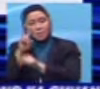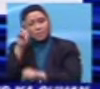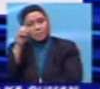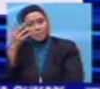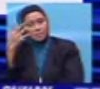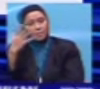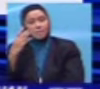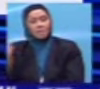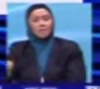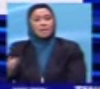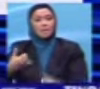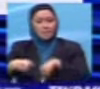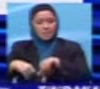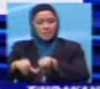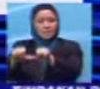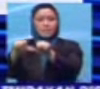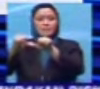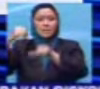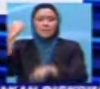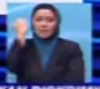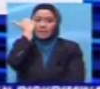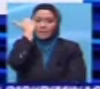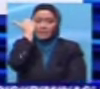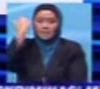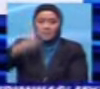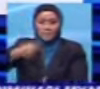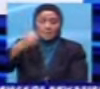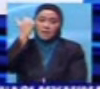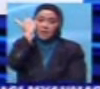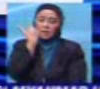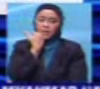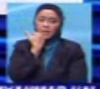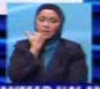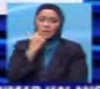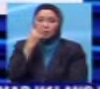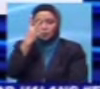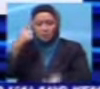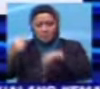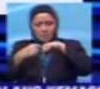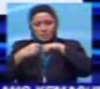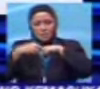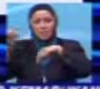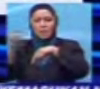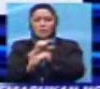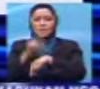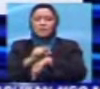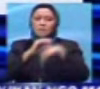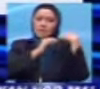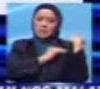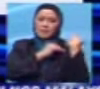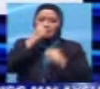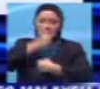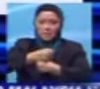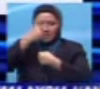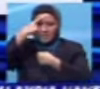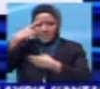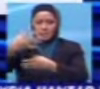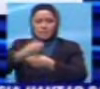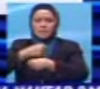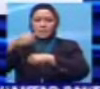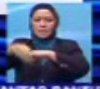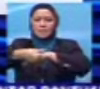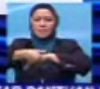masih dalam perbicaraan di mahkamah bagi dua pertuduhan menggunakan jawatannya untuk mendapatkan rasuah.